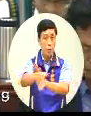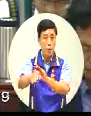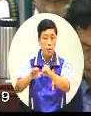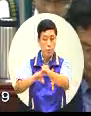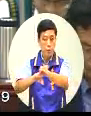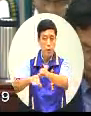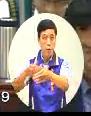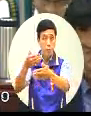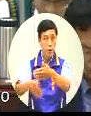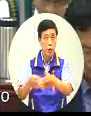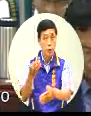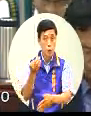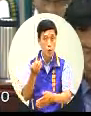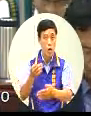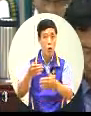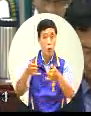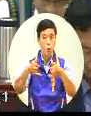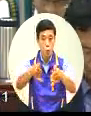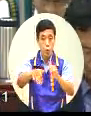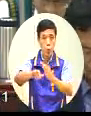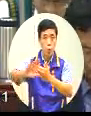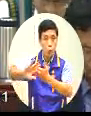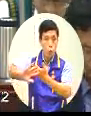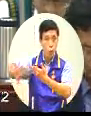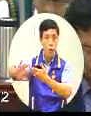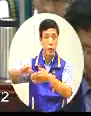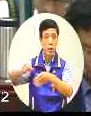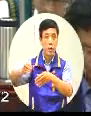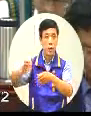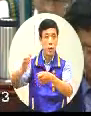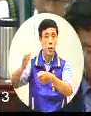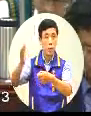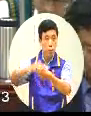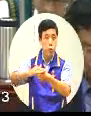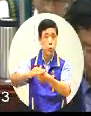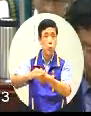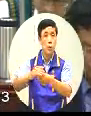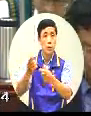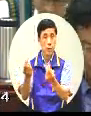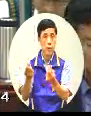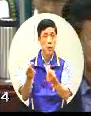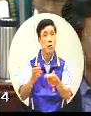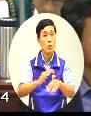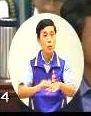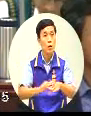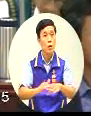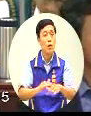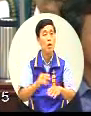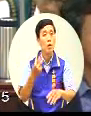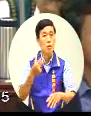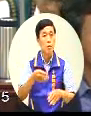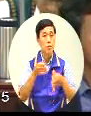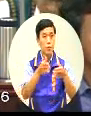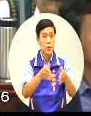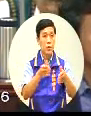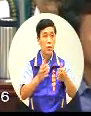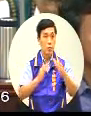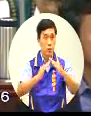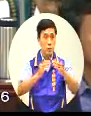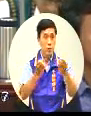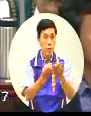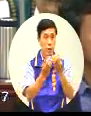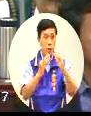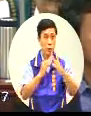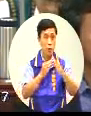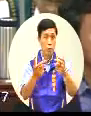那 路外停车部分就是可以满足。那除了这些之外，其实我们也会同我们那个都发局的部分，